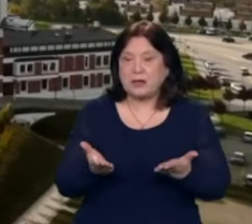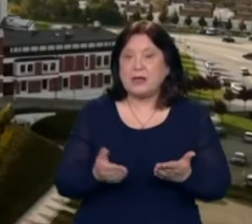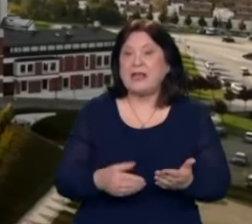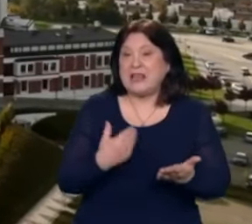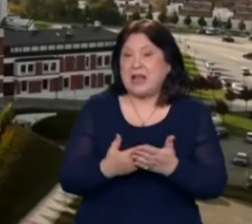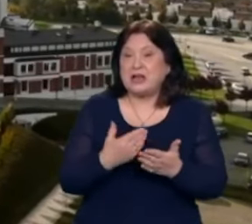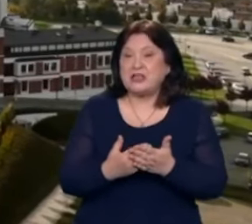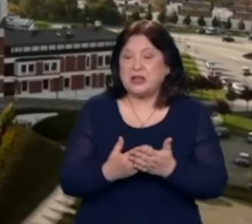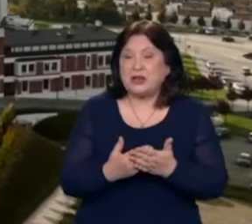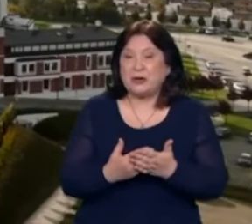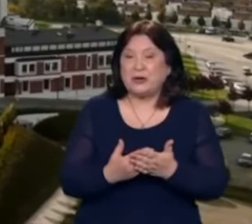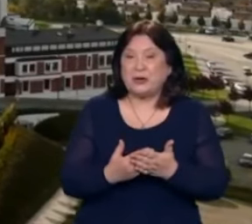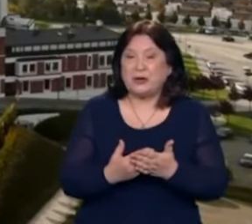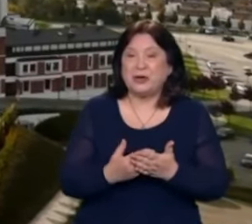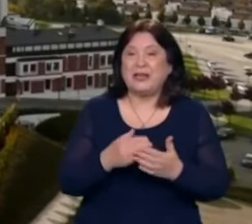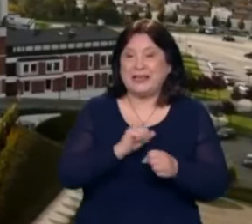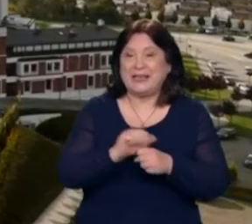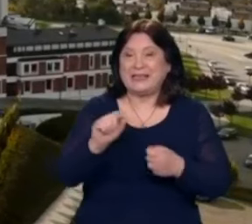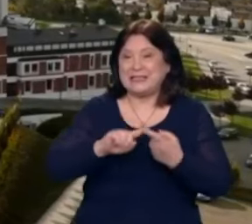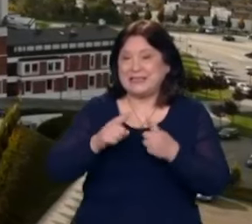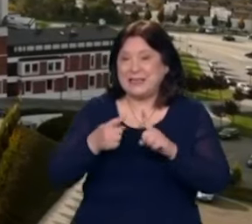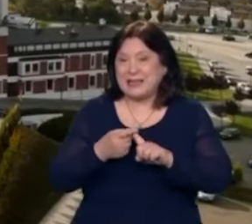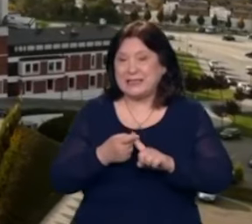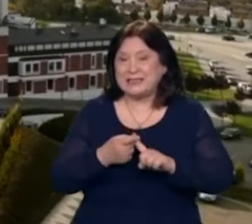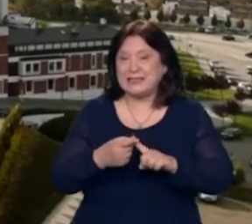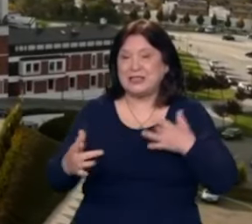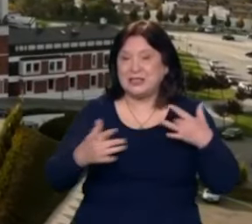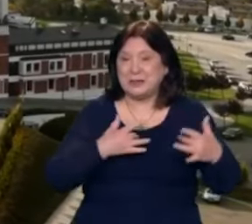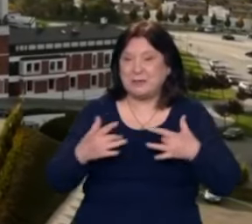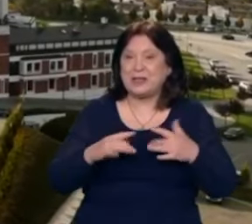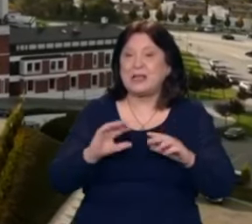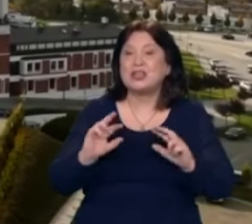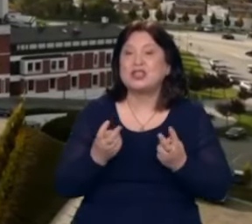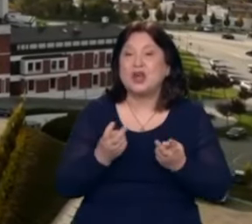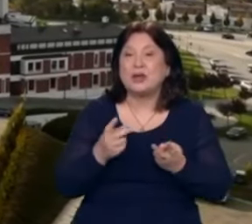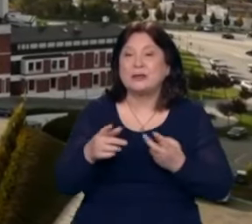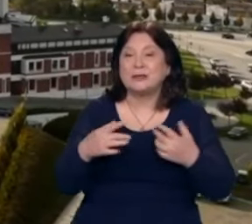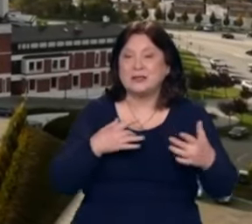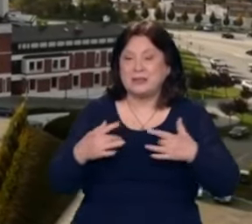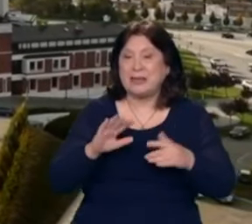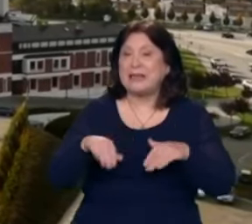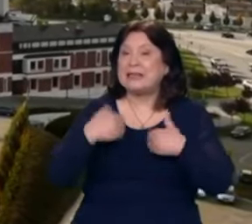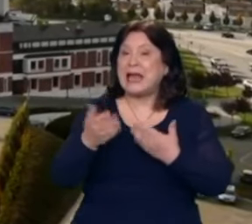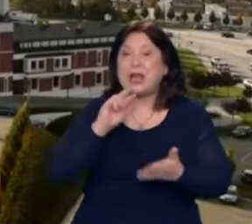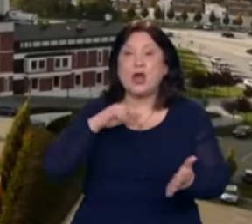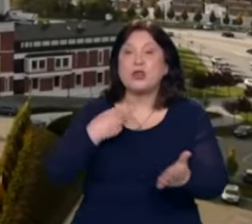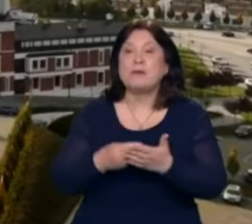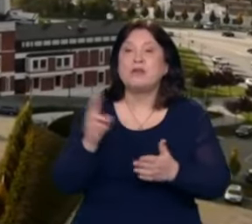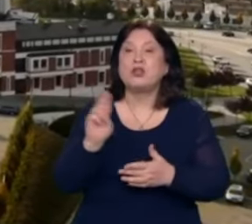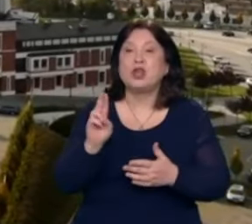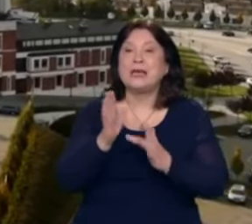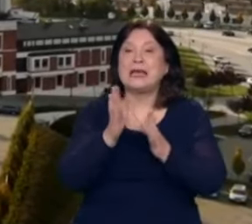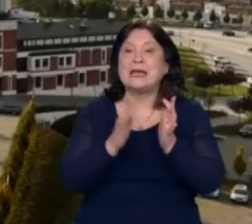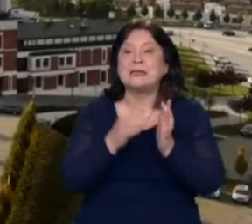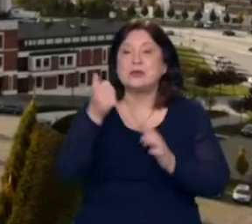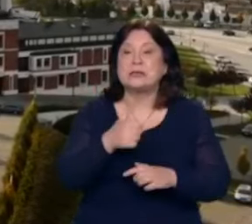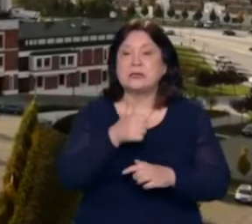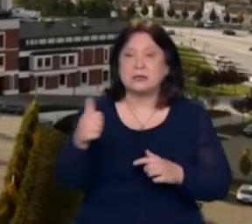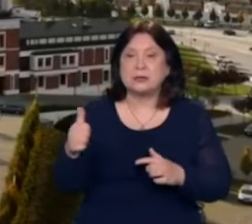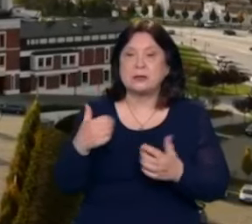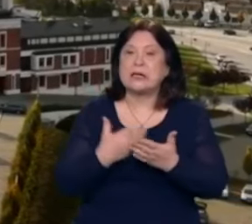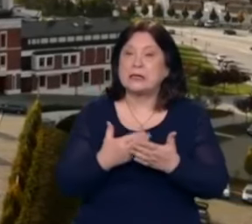a przede wszystkim o sens cierpienia przynosi nam Jezus Chrystus przez swoją mękę i